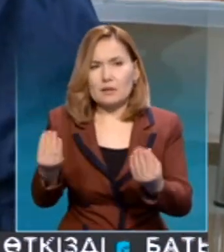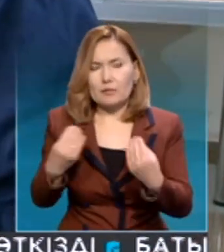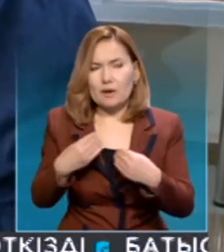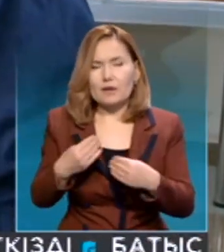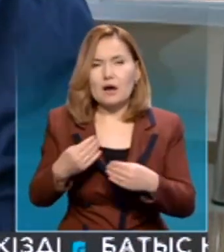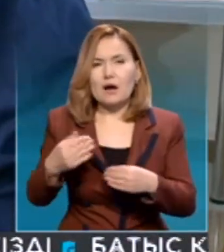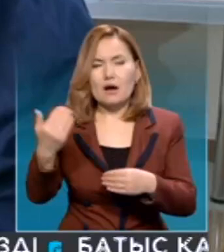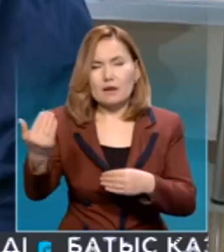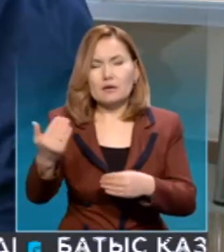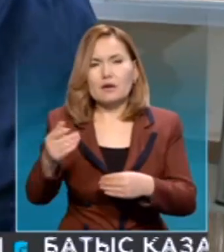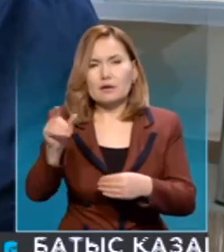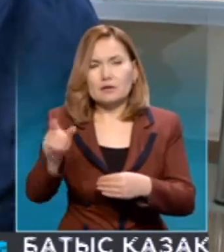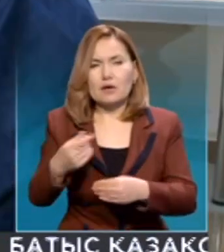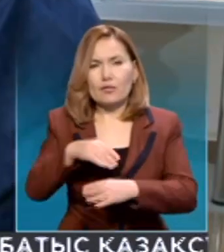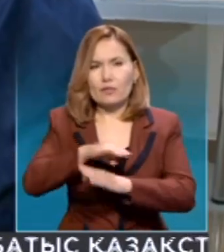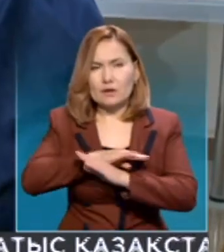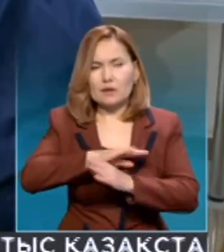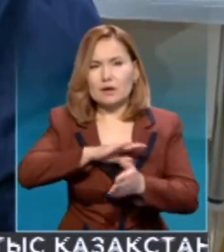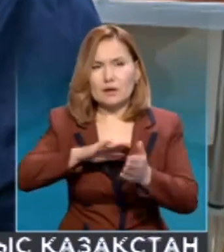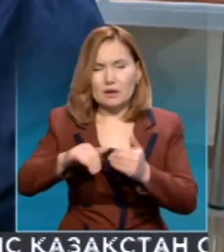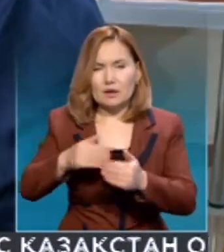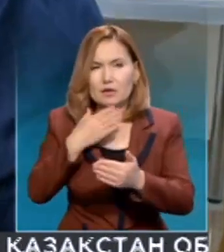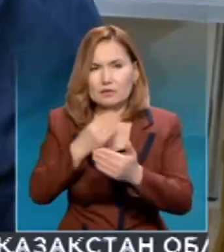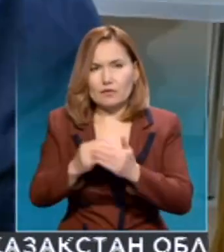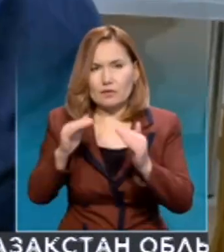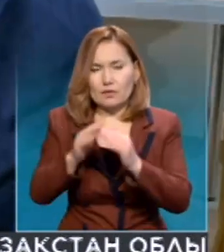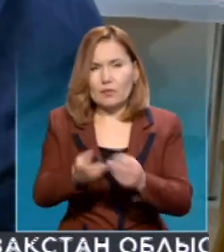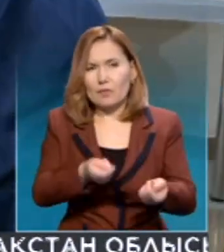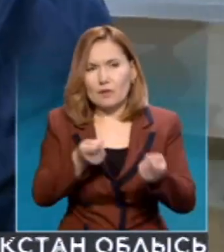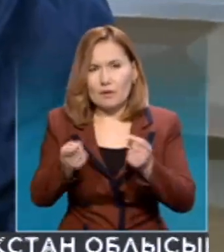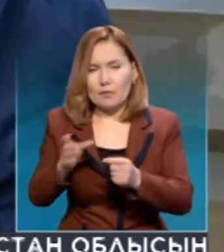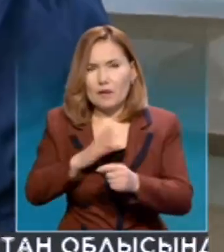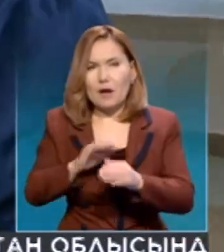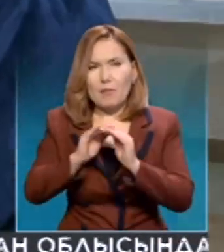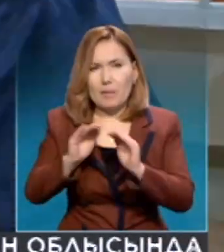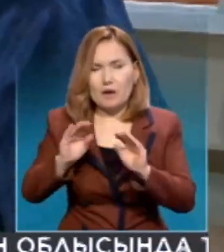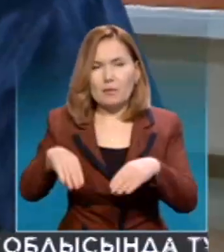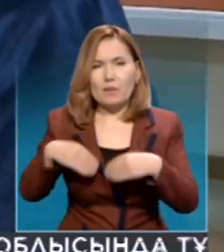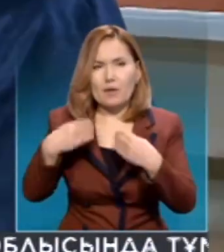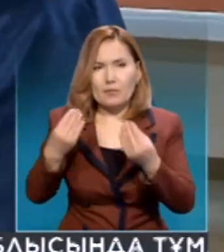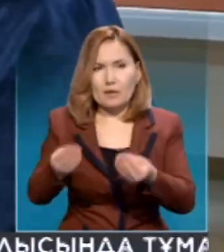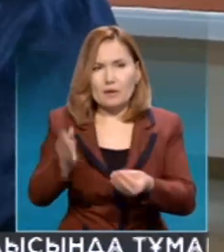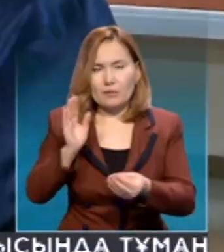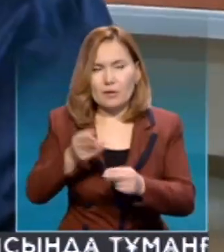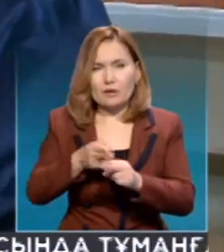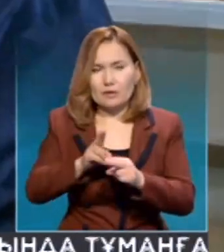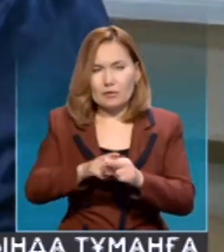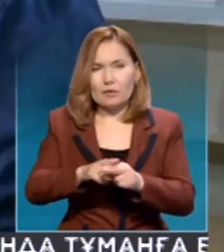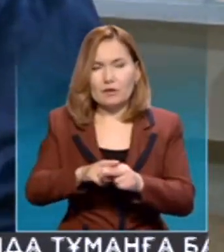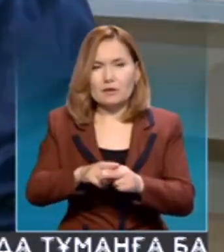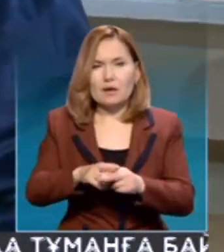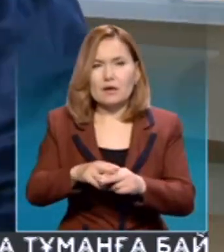кейін үйінен алып өзіміздің үйге әкеп қойдым. Бала шағама айтып отырайын, өзім көріп отырайын.